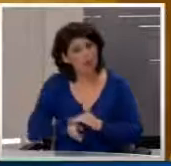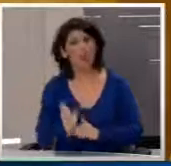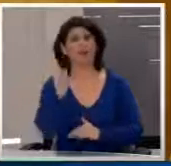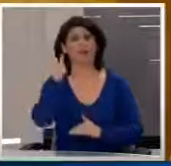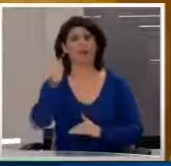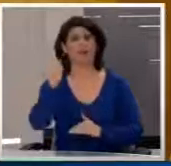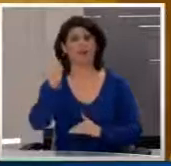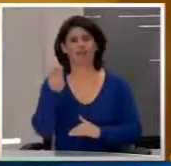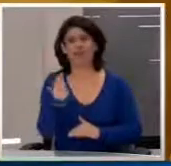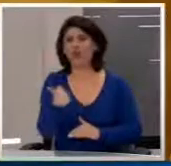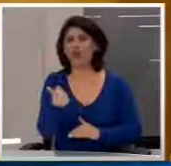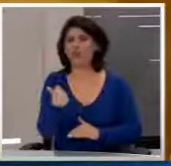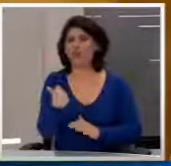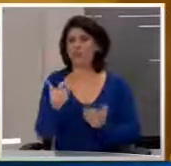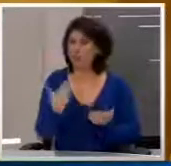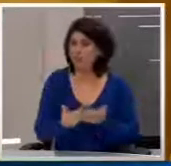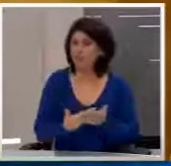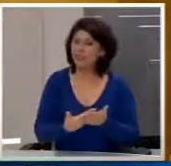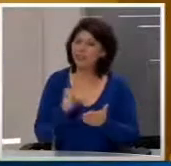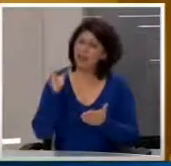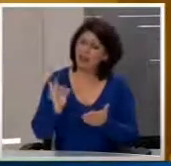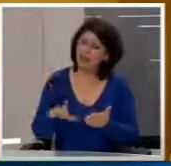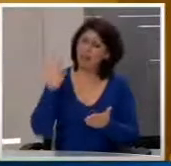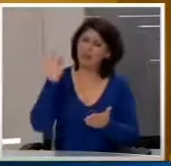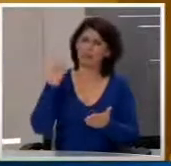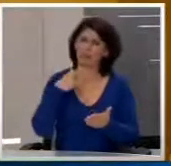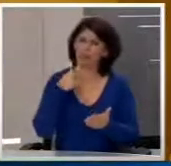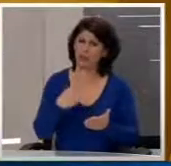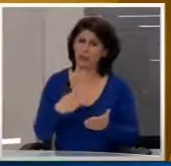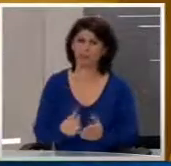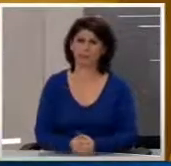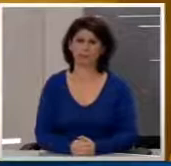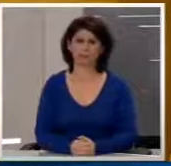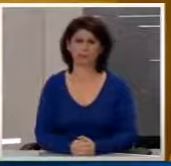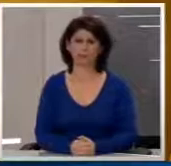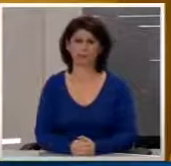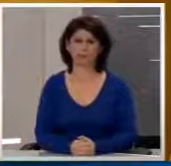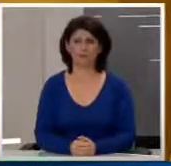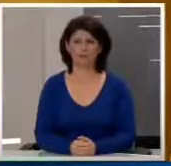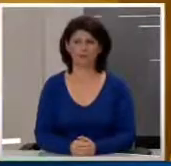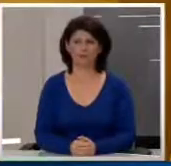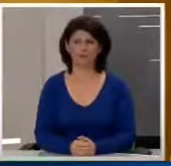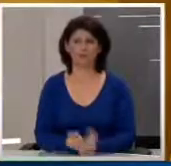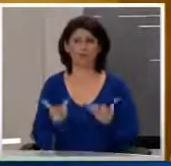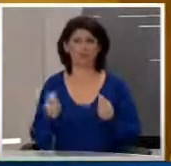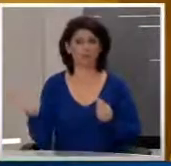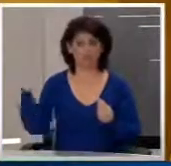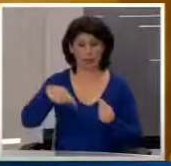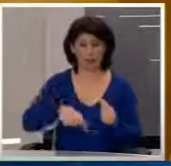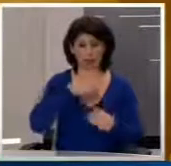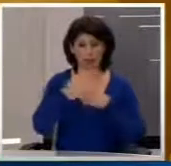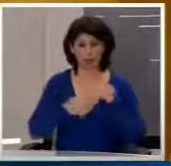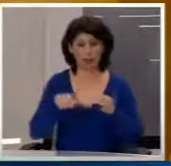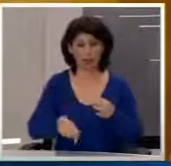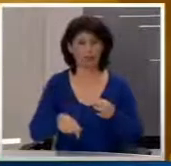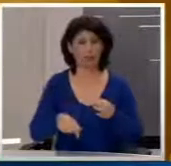περίπτωση, θα πω το εξής για την Προκαταρκτική Επιτροπή. Ακούστε, πολλοί ήρθαν να μιλήσουν γι' αυτό εδώ